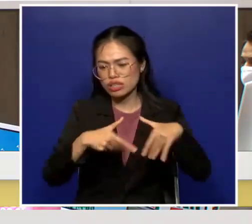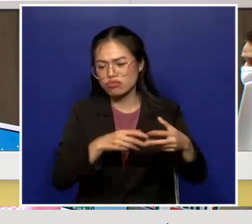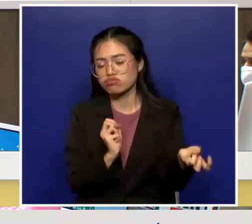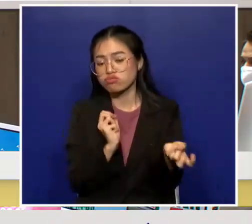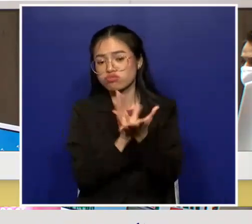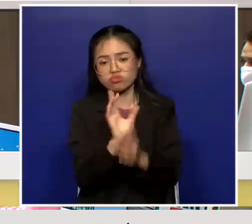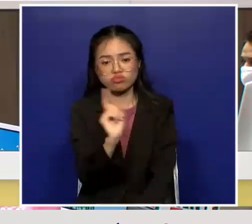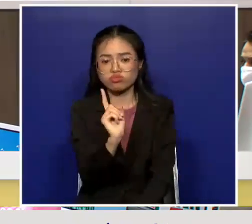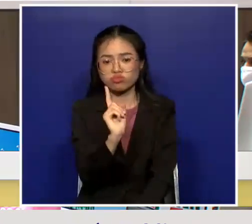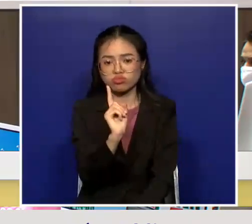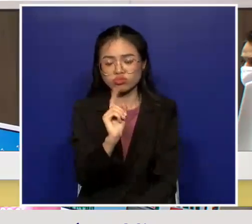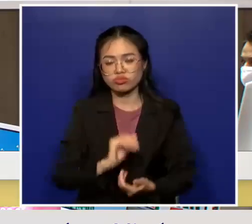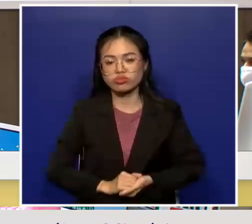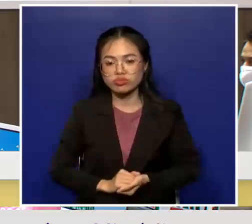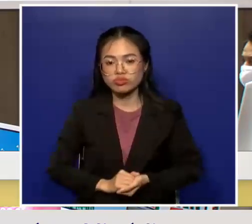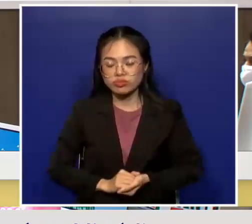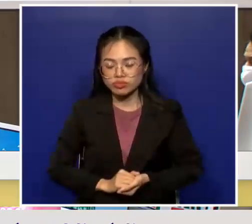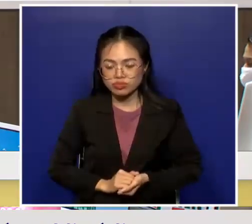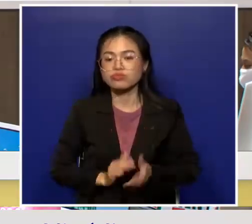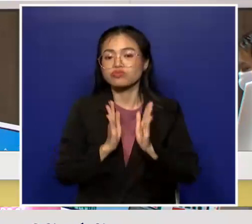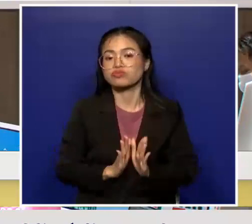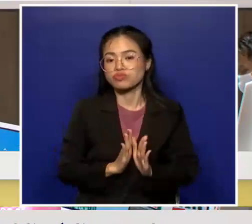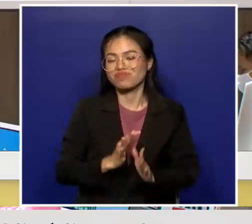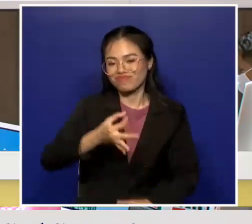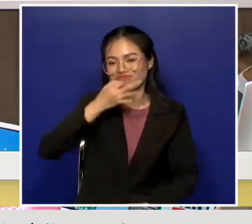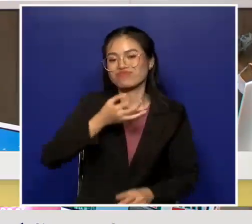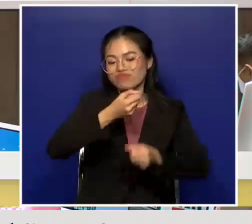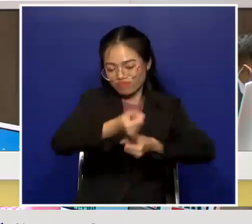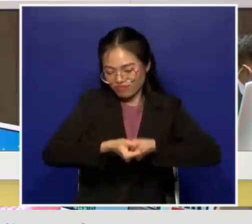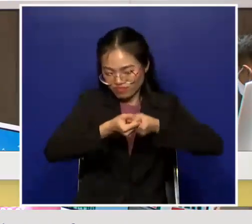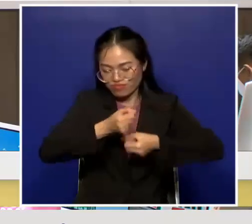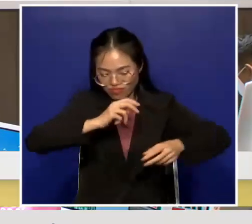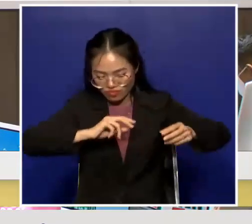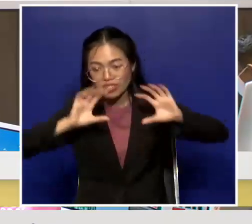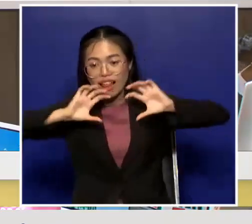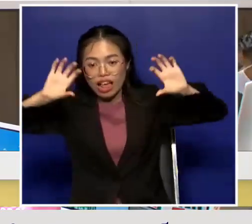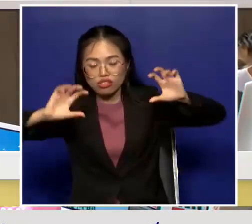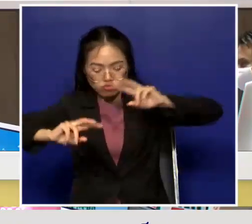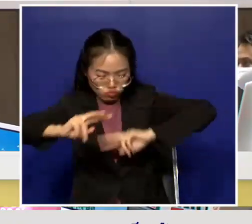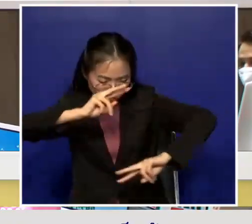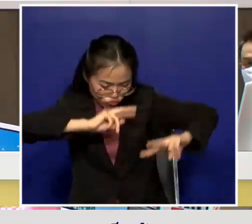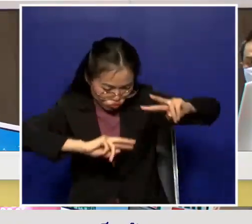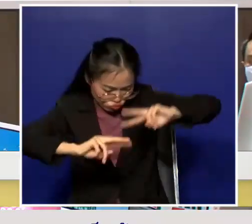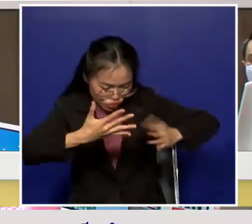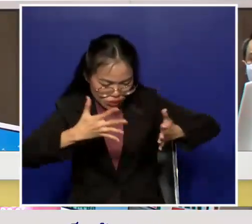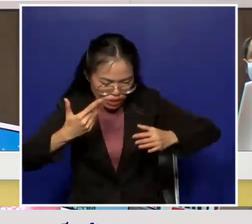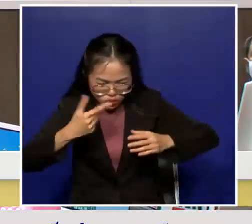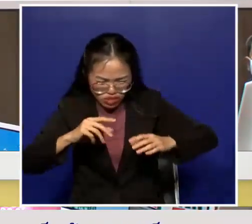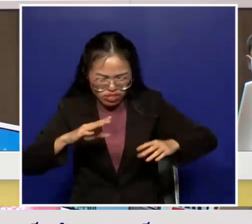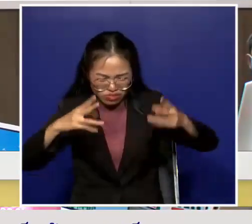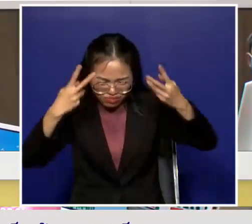ครับเนื่องจากเกษตรกรไม่ได้รับการดูแลเหลียวแลจากรัฐบาลเผด็จการที่ยึดอำนาจมา7ปี